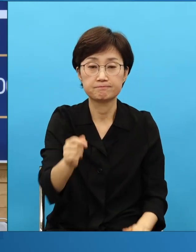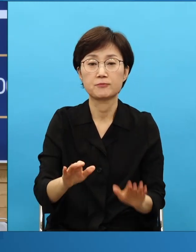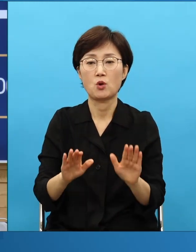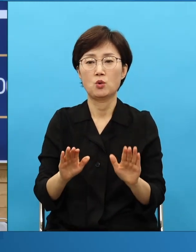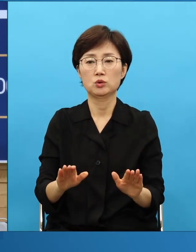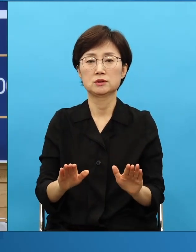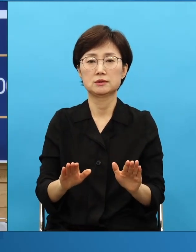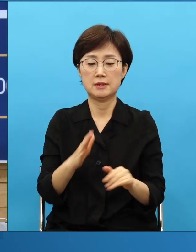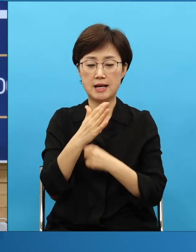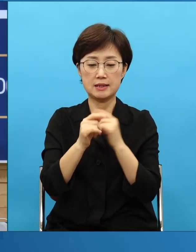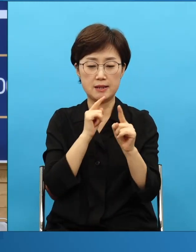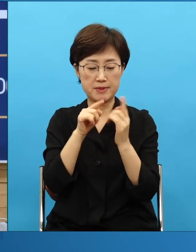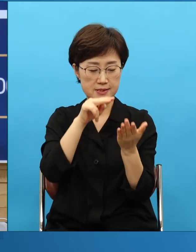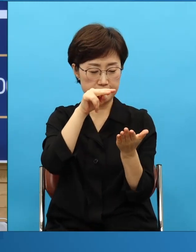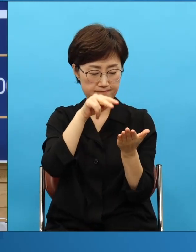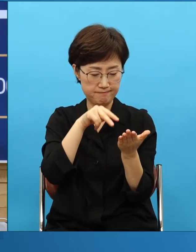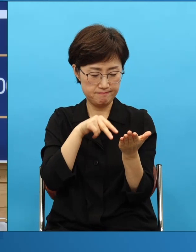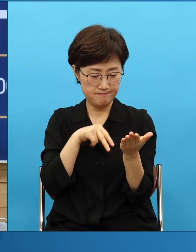이 본문을